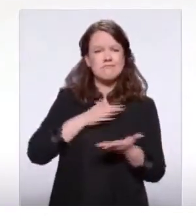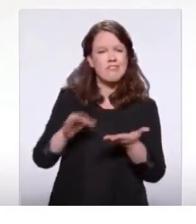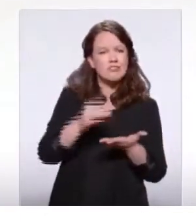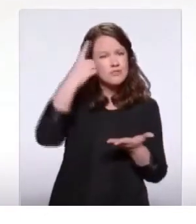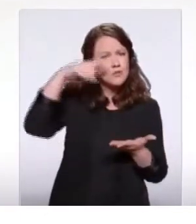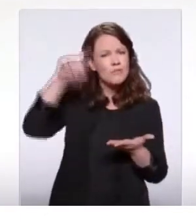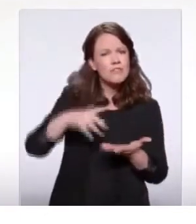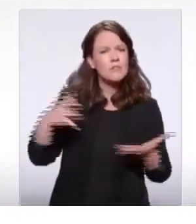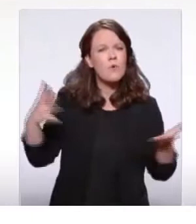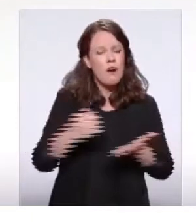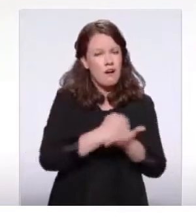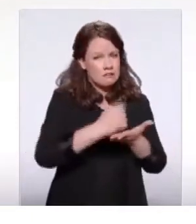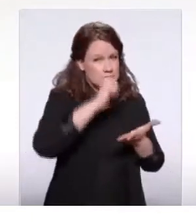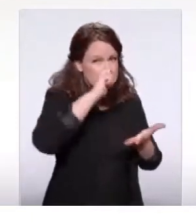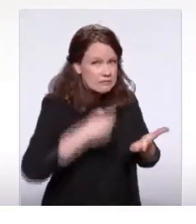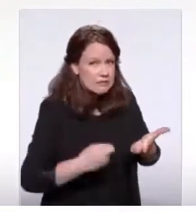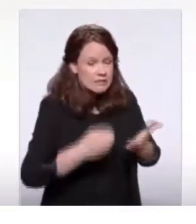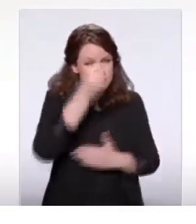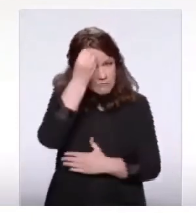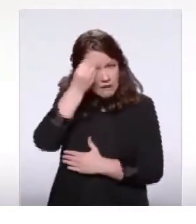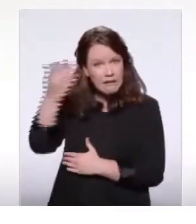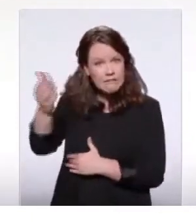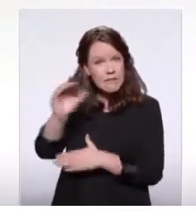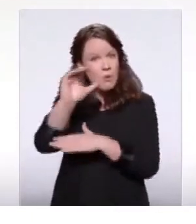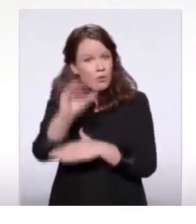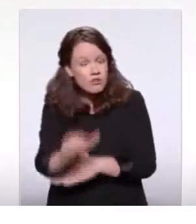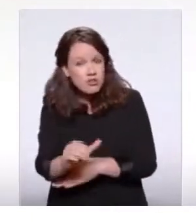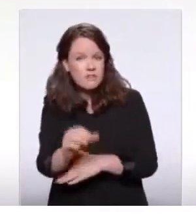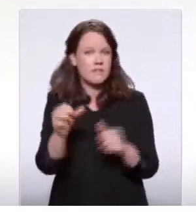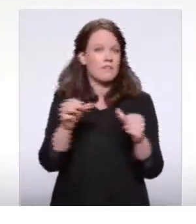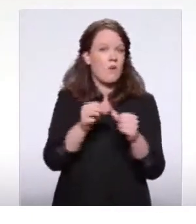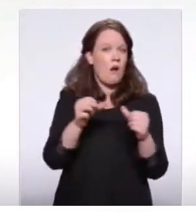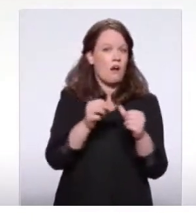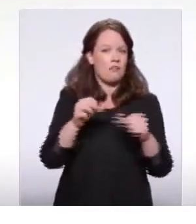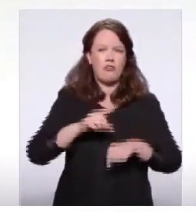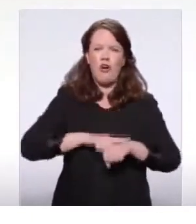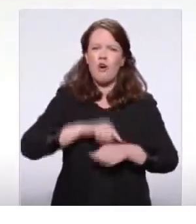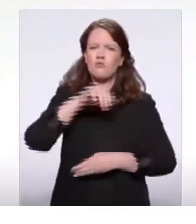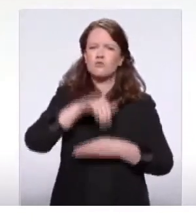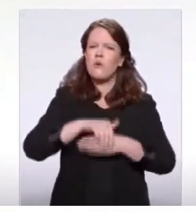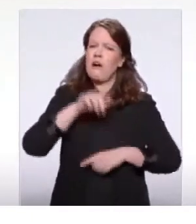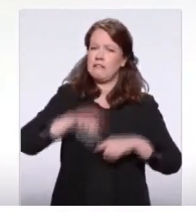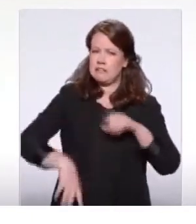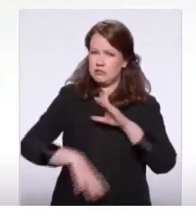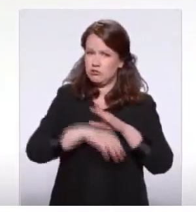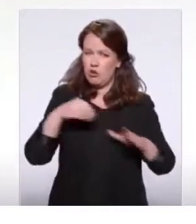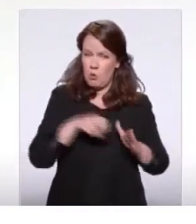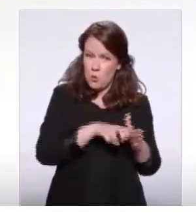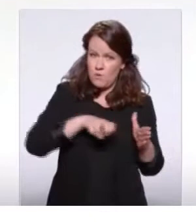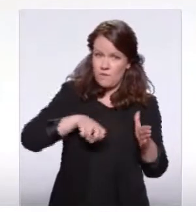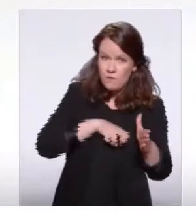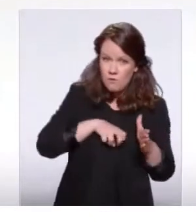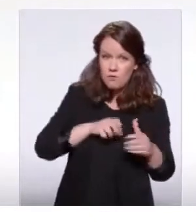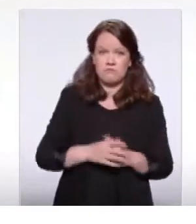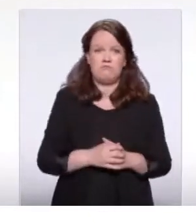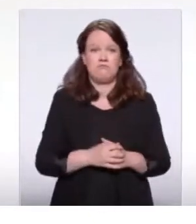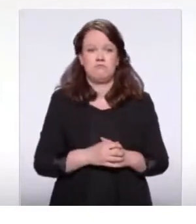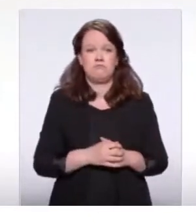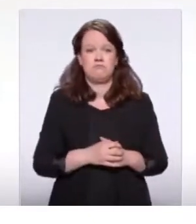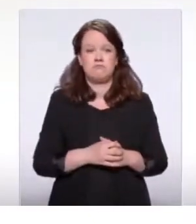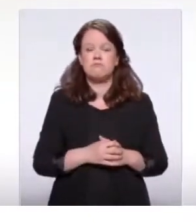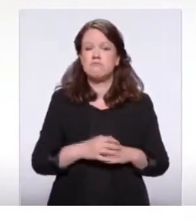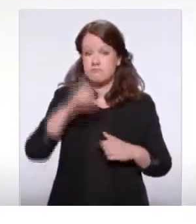protéger, le couvre-feu, la fermeture de certains établissements sur le reconfinement général du pays.